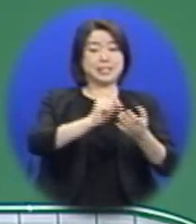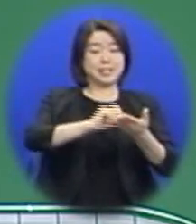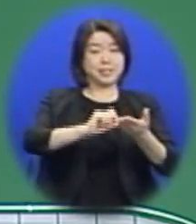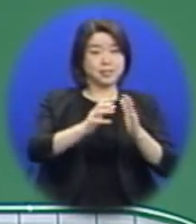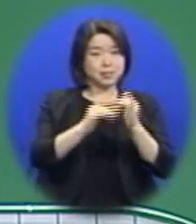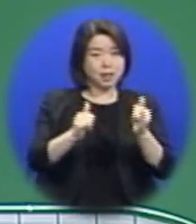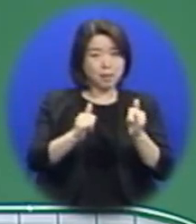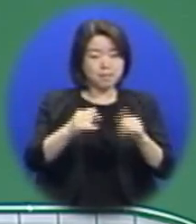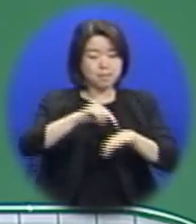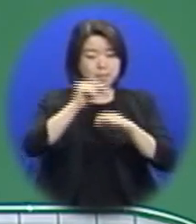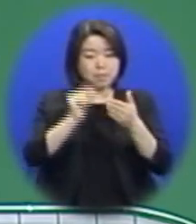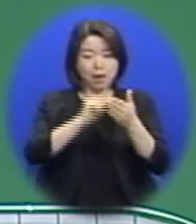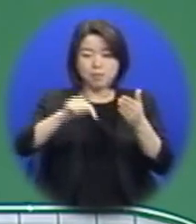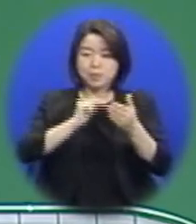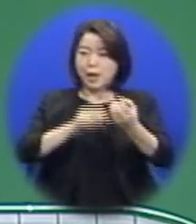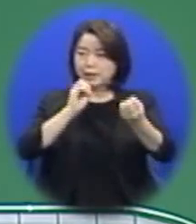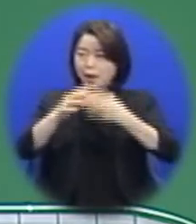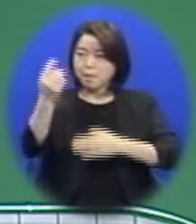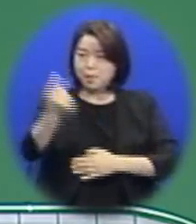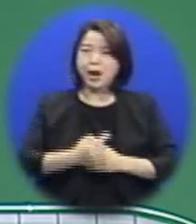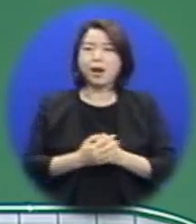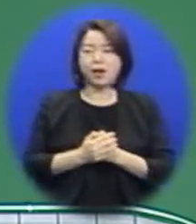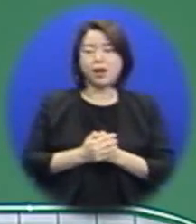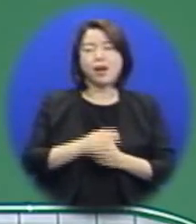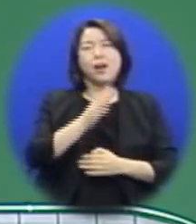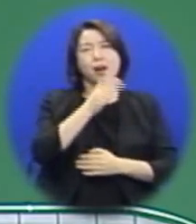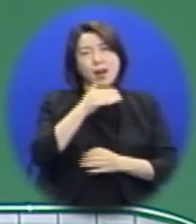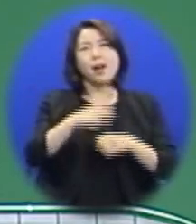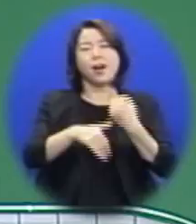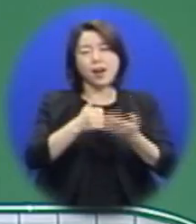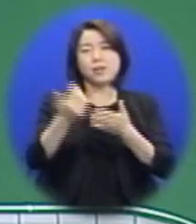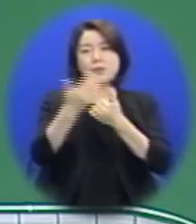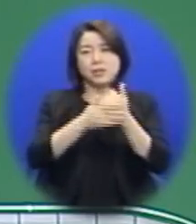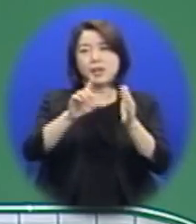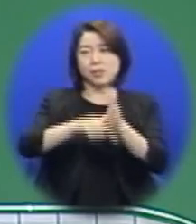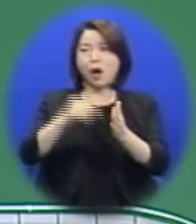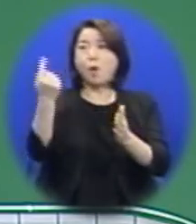답이 왔어요. 이제 하나님 은혜의 때가 왔군요.